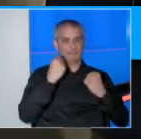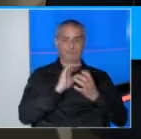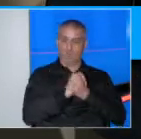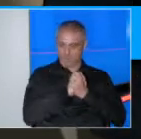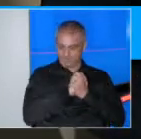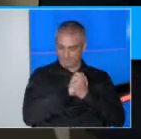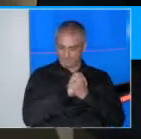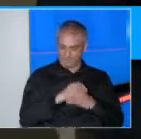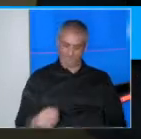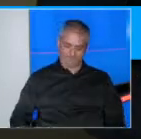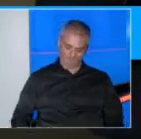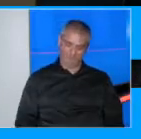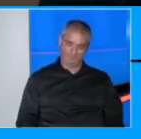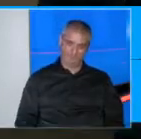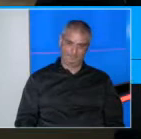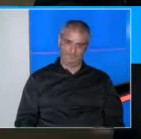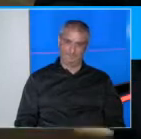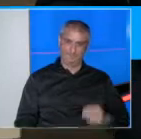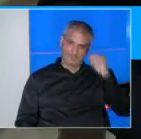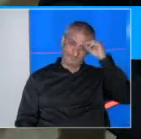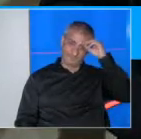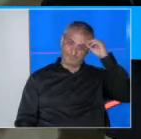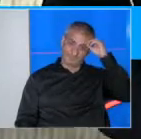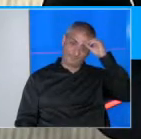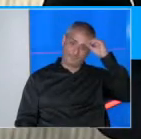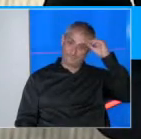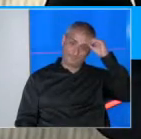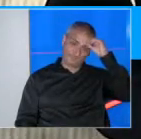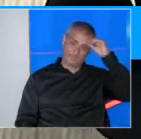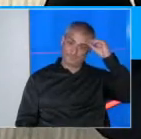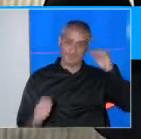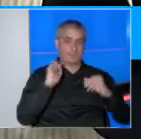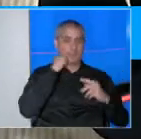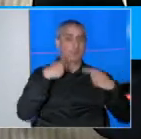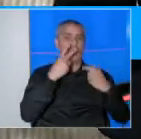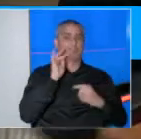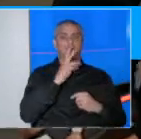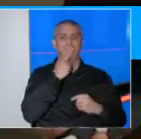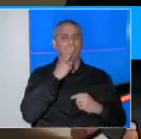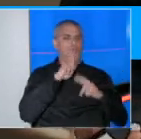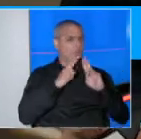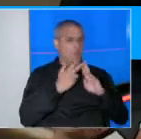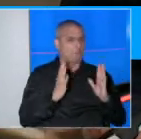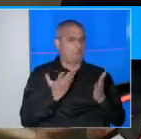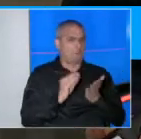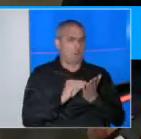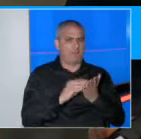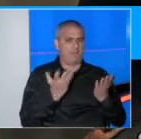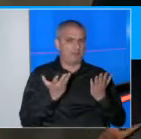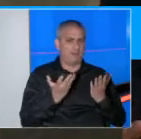לך. שלום נדב, שלום לכולם. אז מחר יום העישון הבינלאומי, למה מציינים יום כזה?